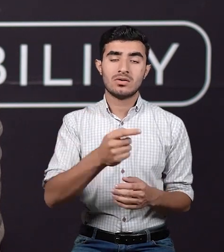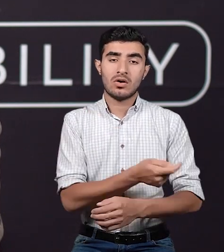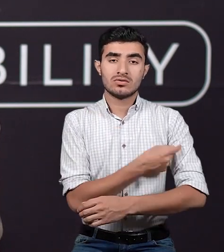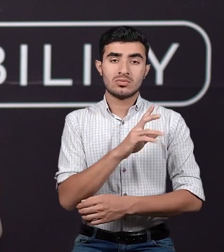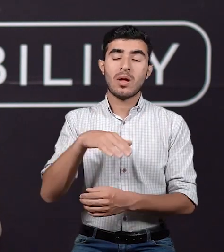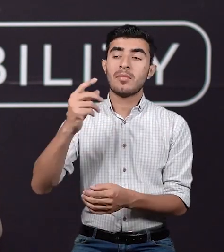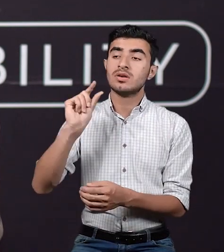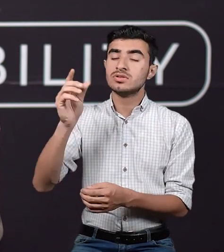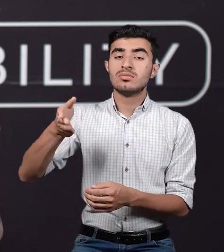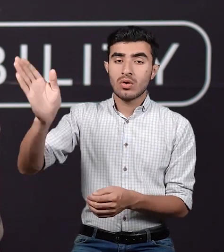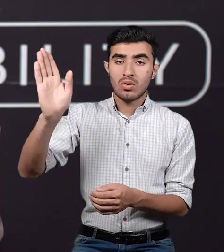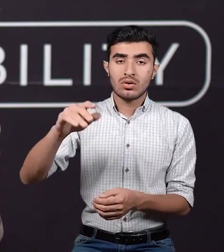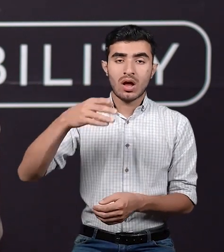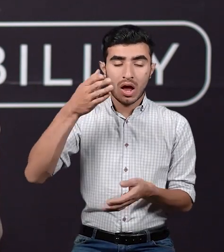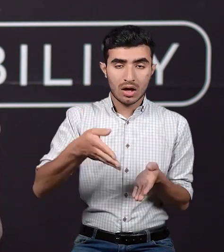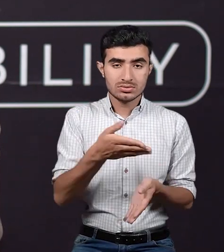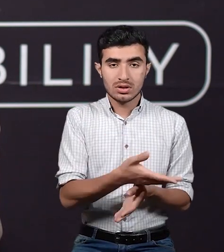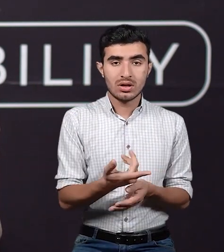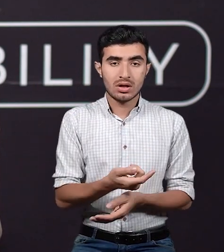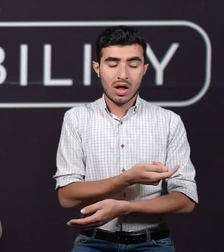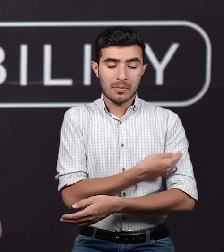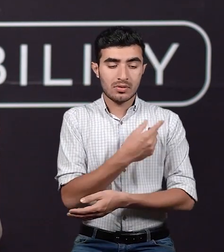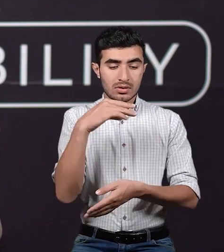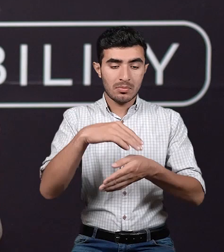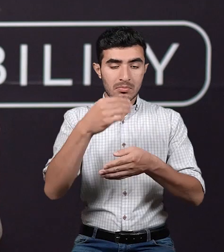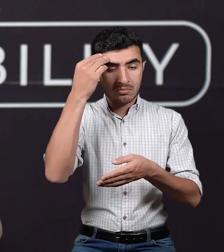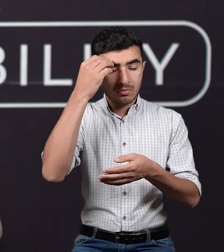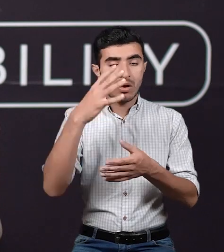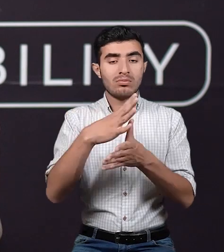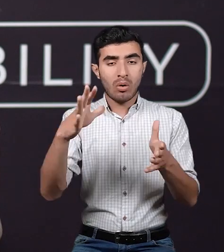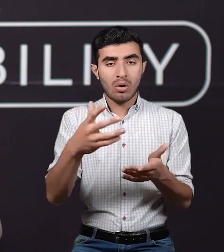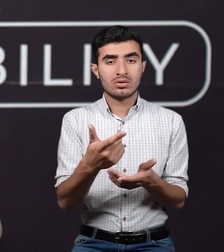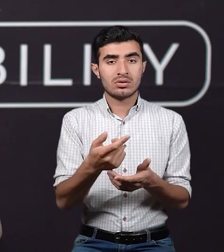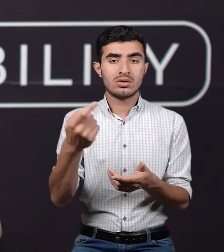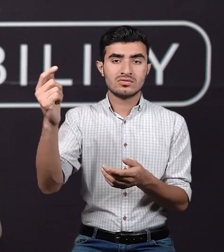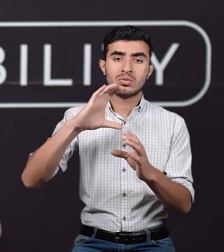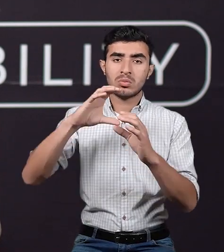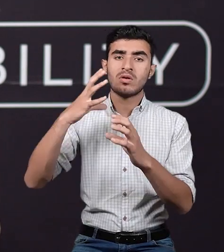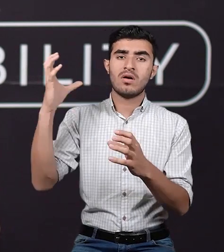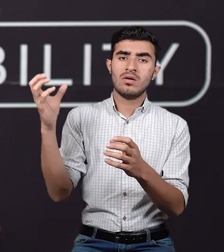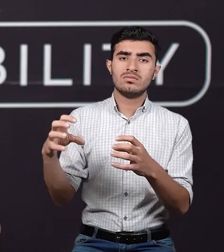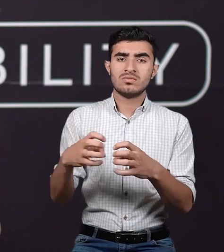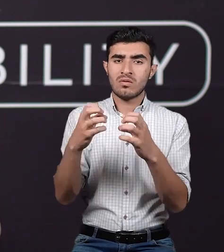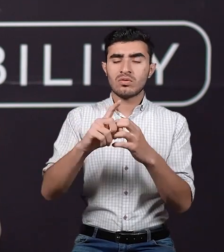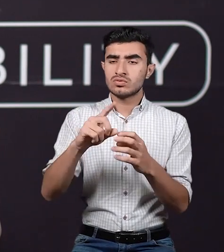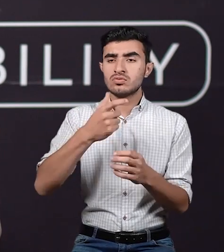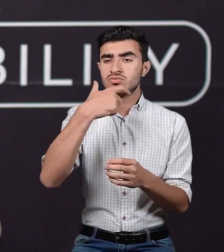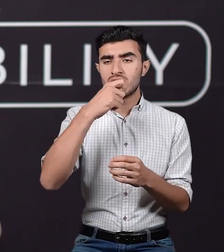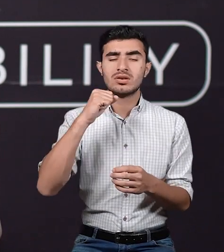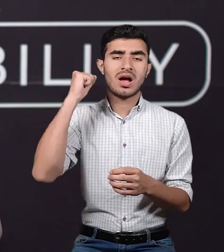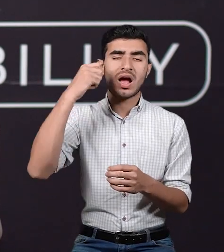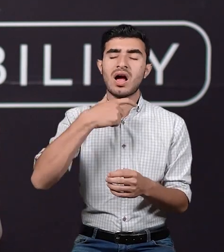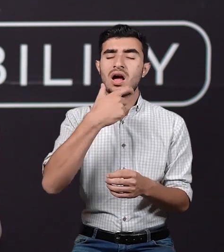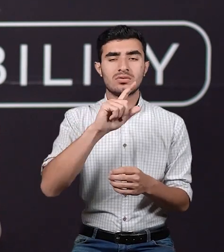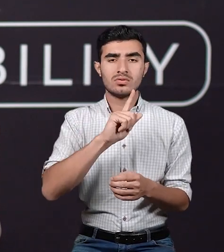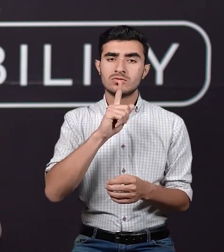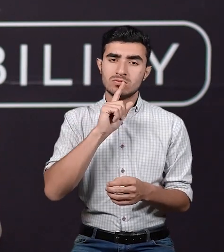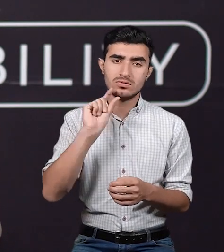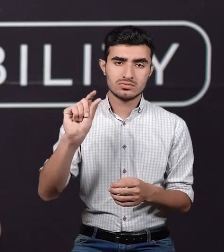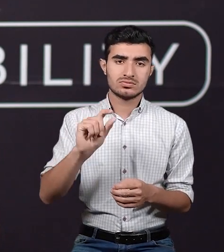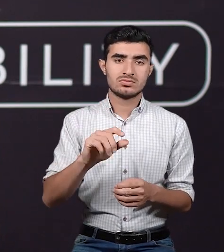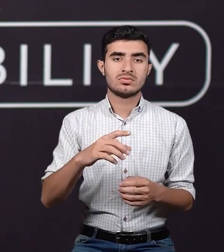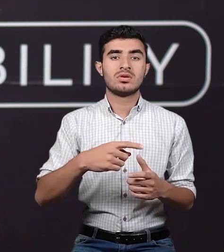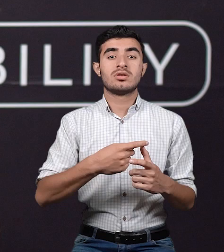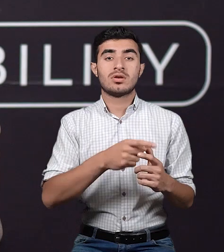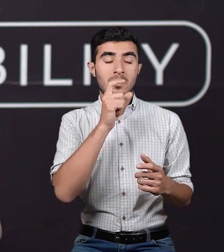باہر جا کر شور کرو، یہاں مریض پہلے ہی بڑے سیریس ہیں۔ وارڈ بوائے نے مردہ قرار دیے گئے